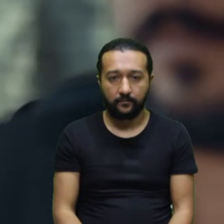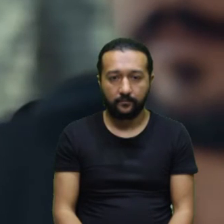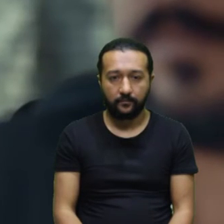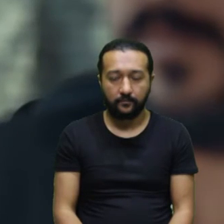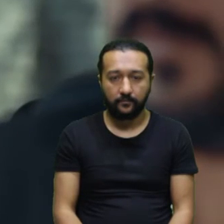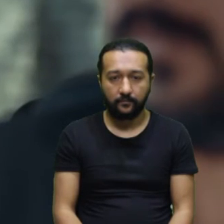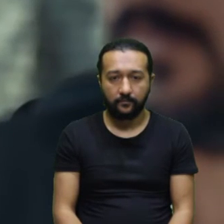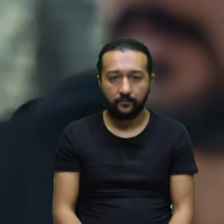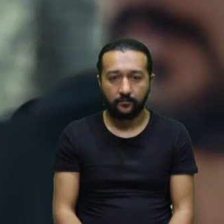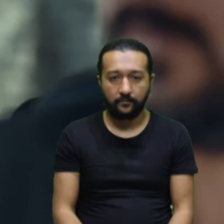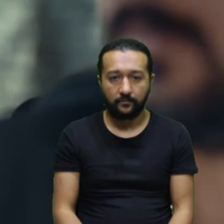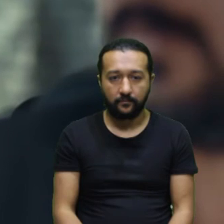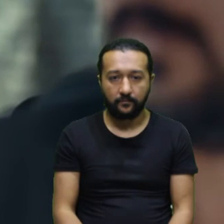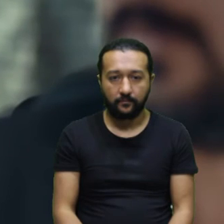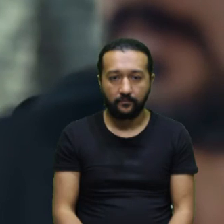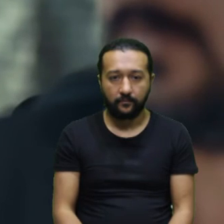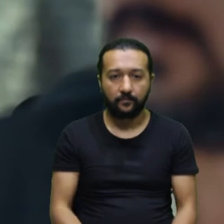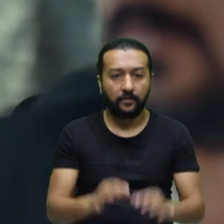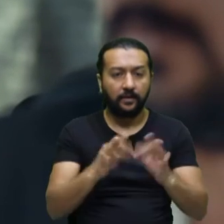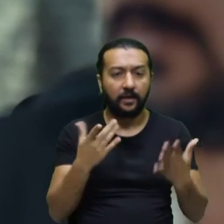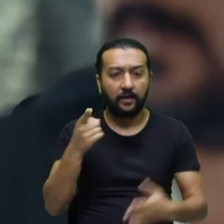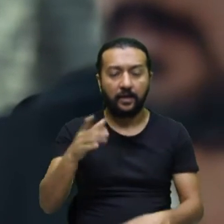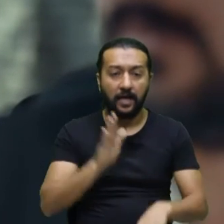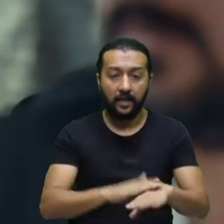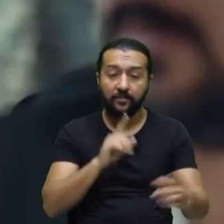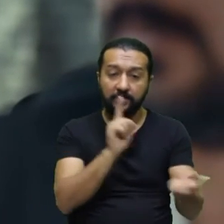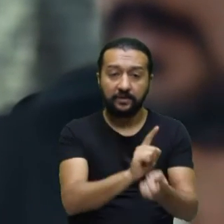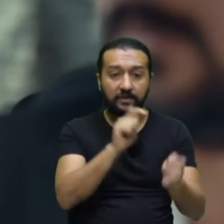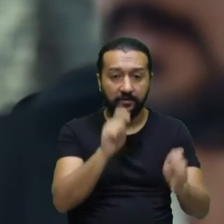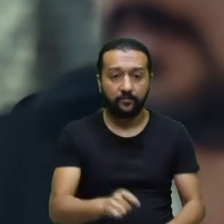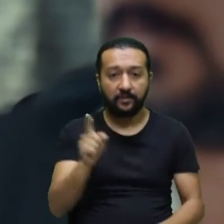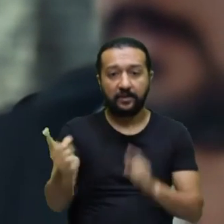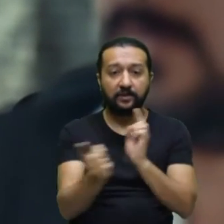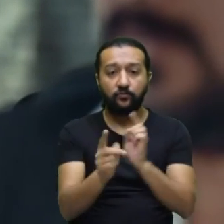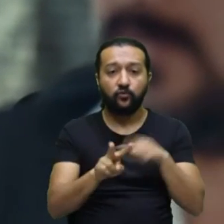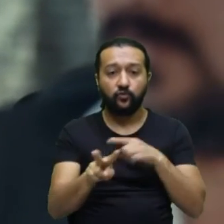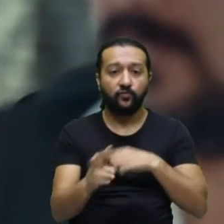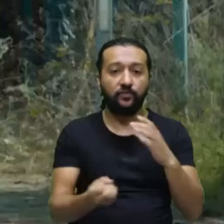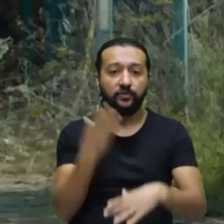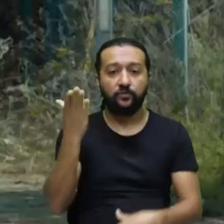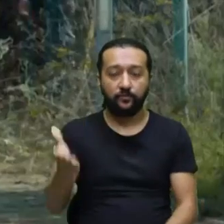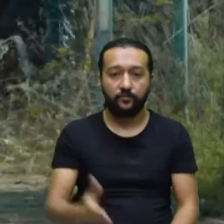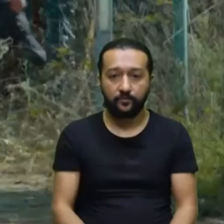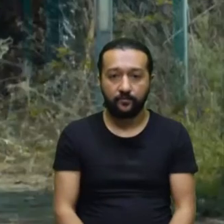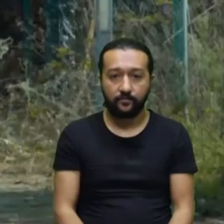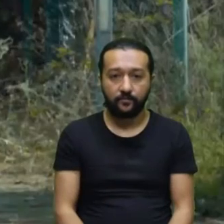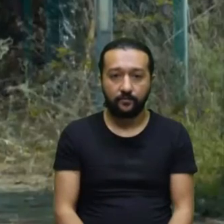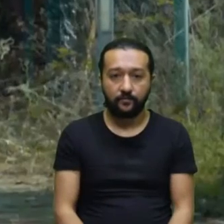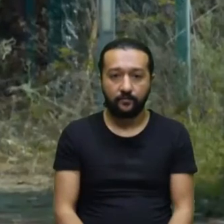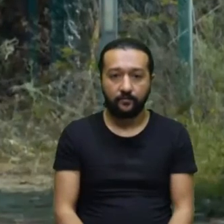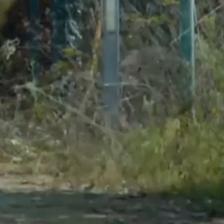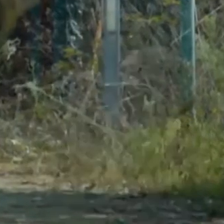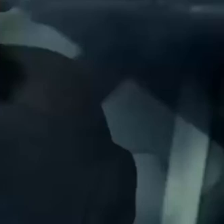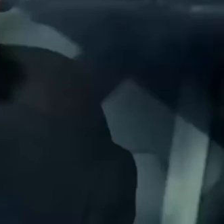attı. Dişlerini sıkarak önüne döndü. Neye elimi atsam karşıma Yusuf çıkıyor.